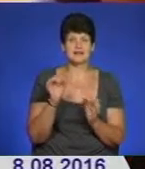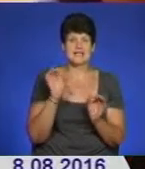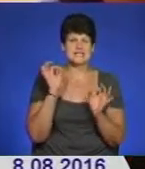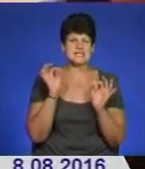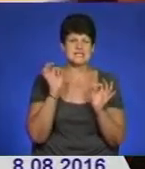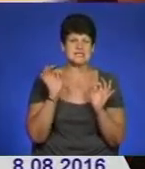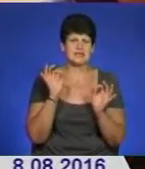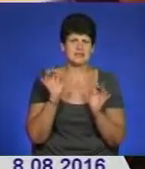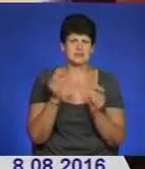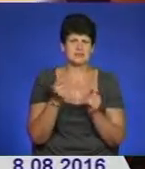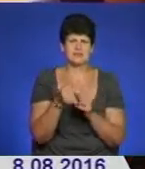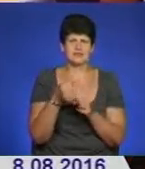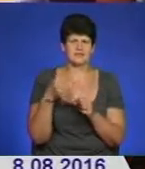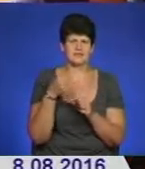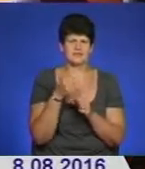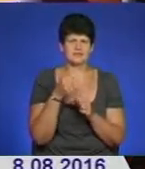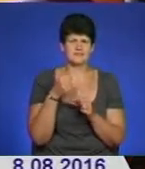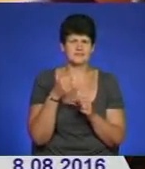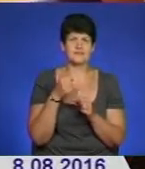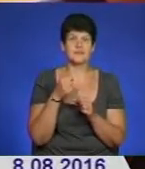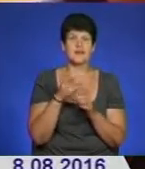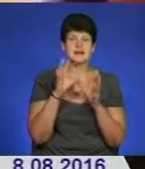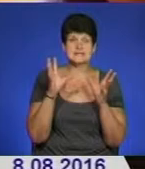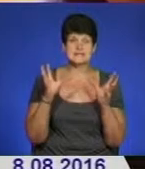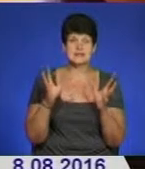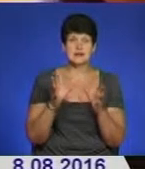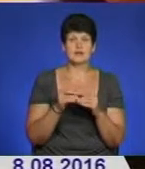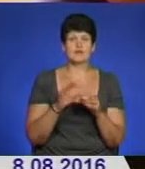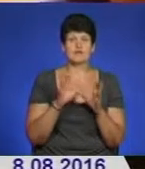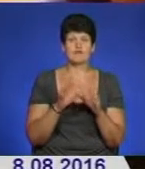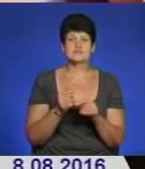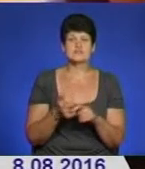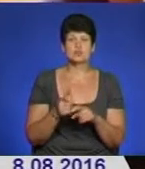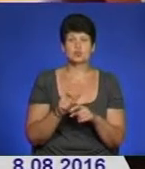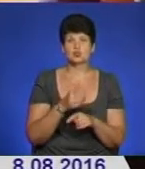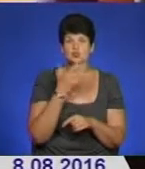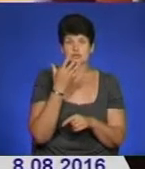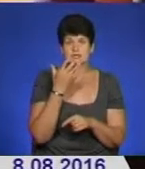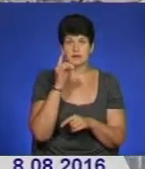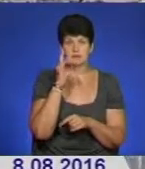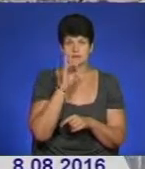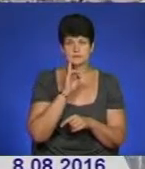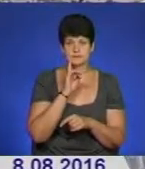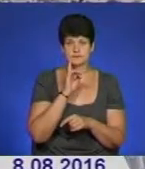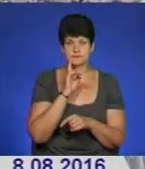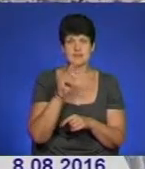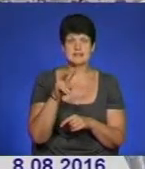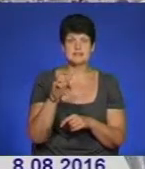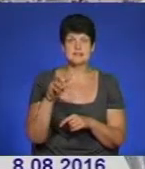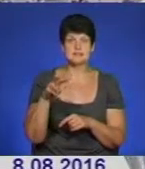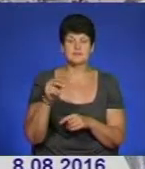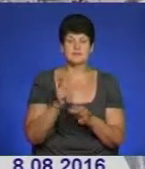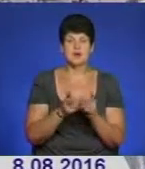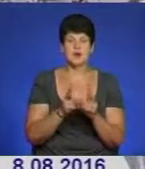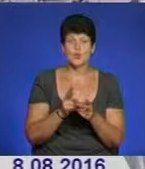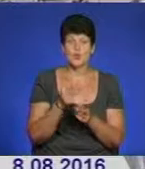напевно, ні, трошки скрипить ще. Ну, загалом все дуже, дуже тепло і комфортно. Лемківська кухня – це